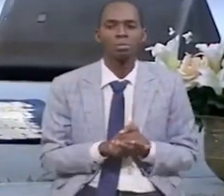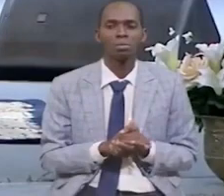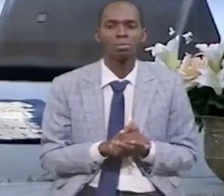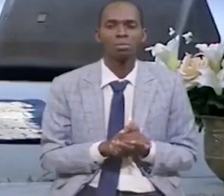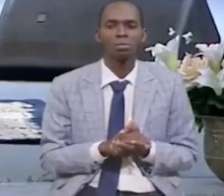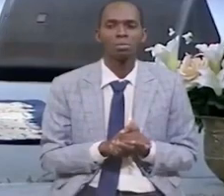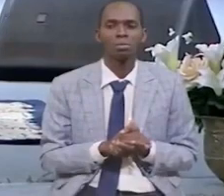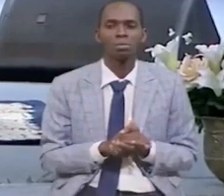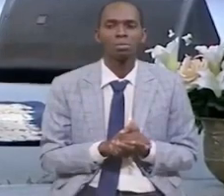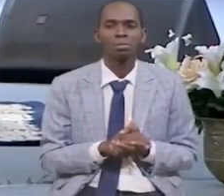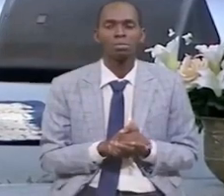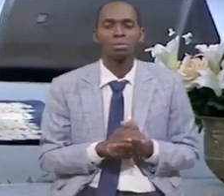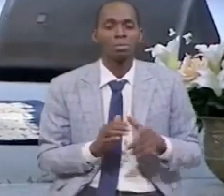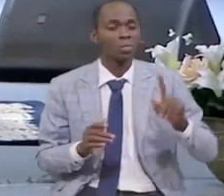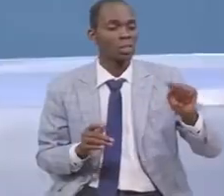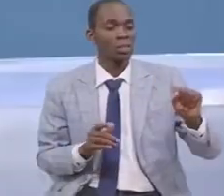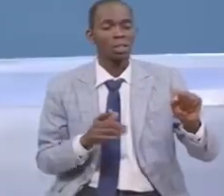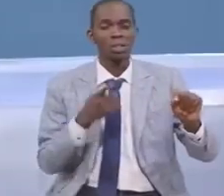ఆశావాల దృక్పథం